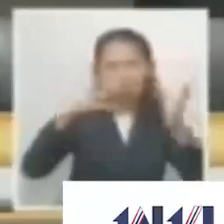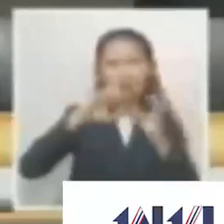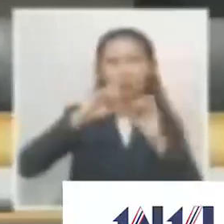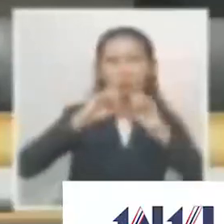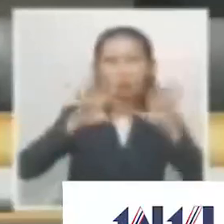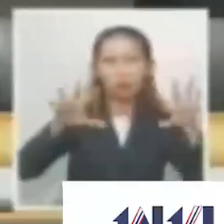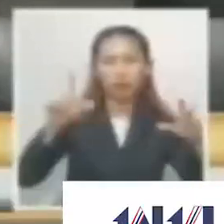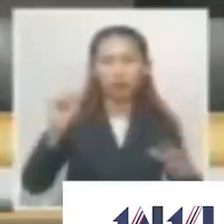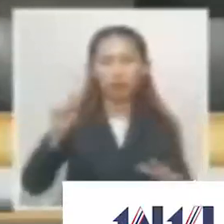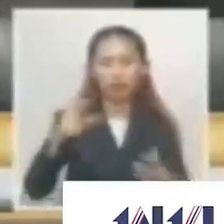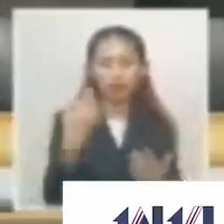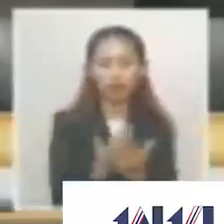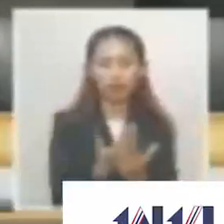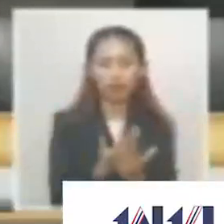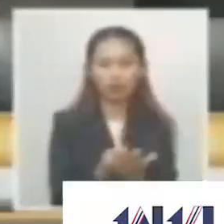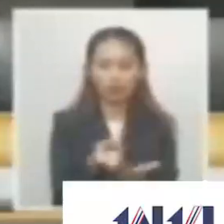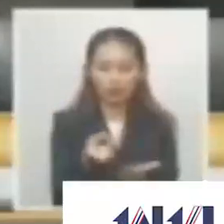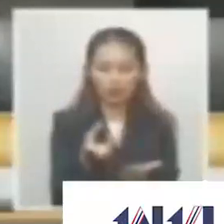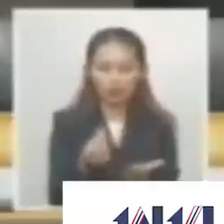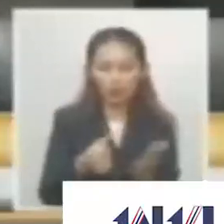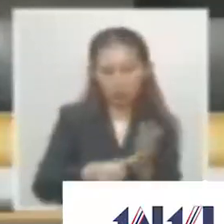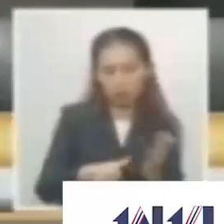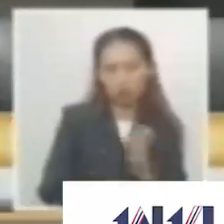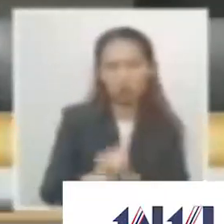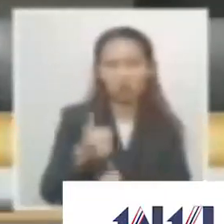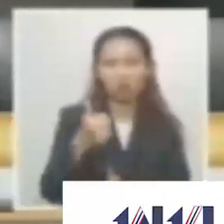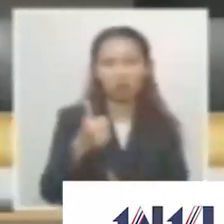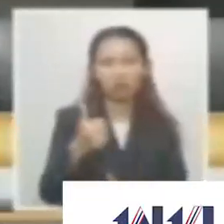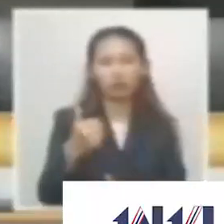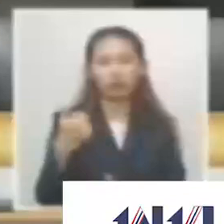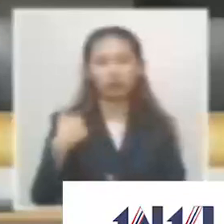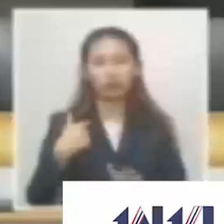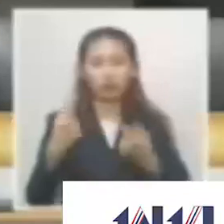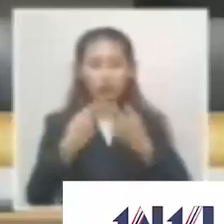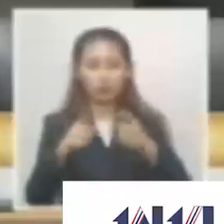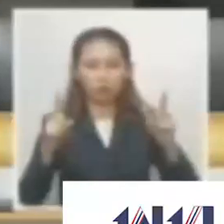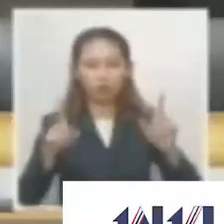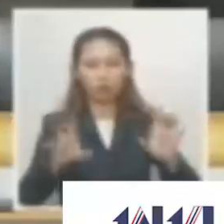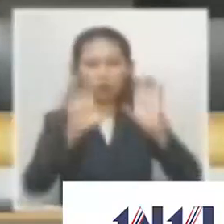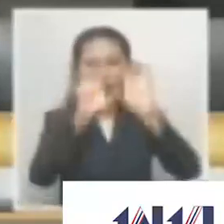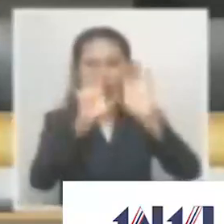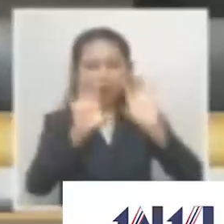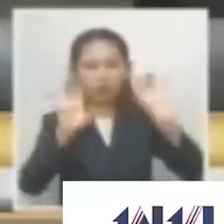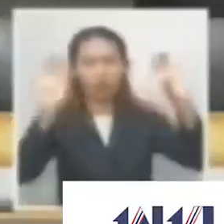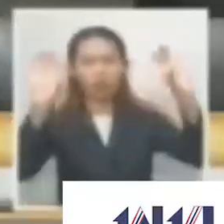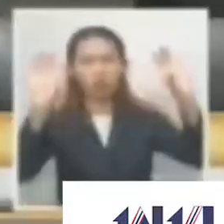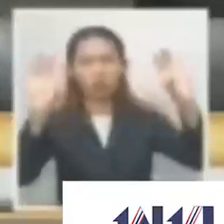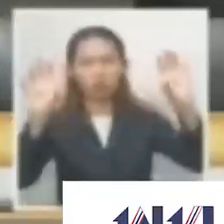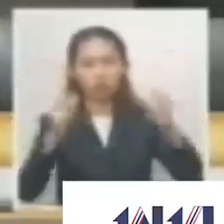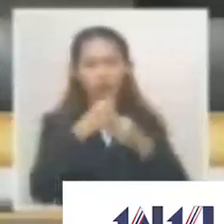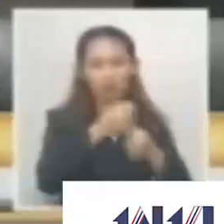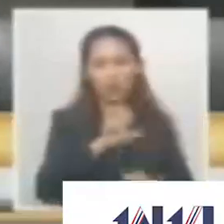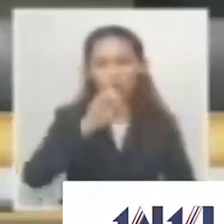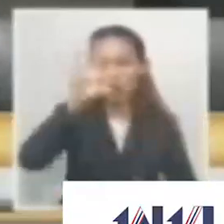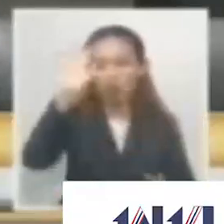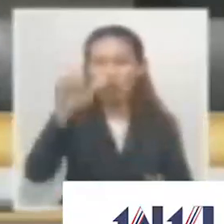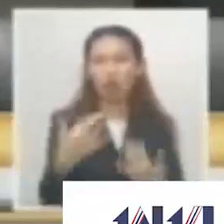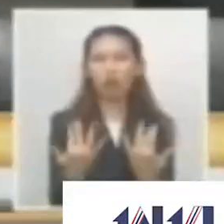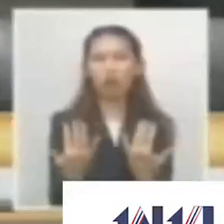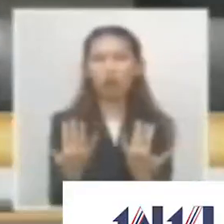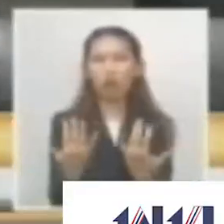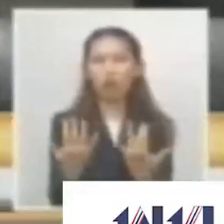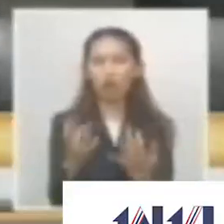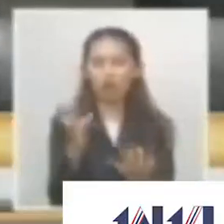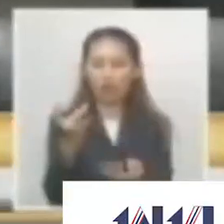ครับปรากฏว่ากระทรวงเกษตรเห็นมีข่าวว่านะครับบอกว่าอย่าเพิ่งปลูกข้าวเพราะว่าไม่มีน้ำแล้วมันจะ